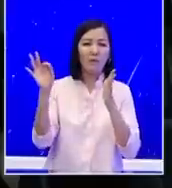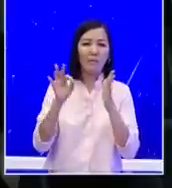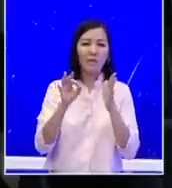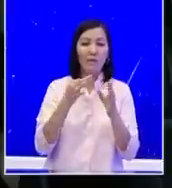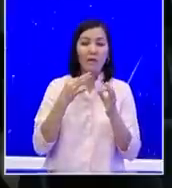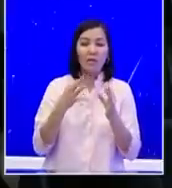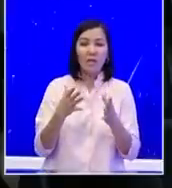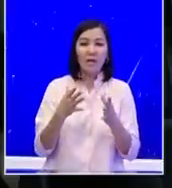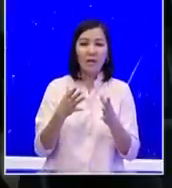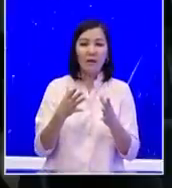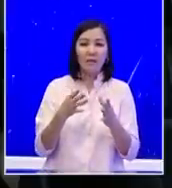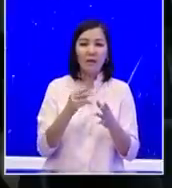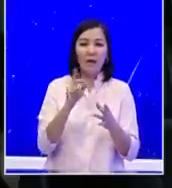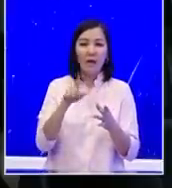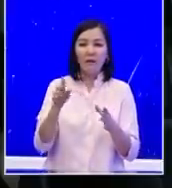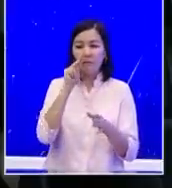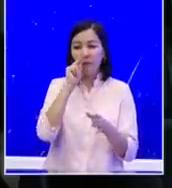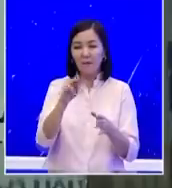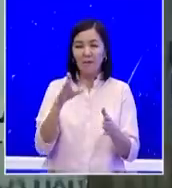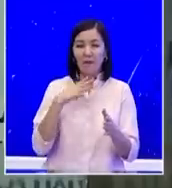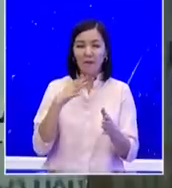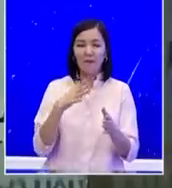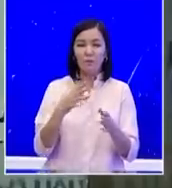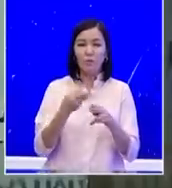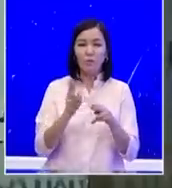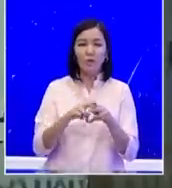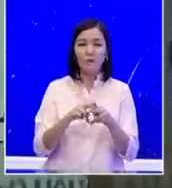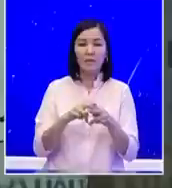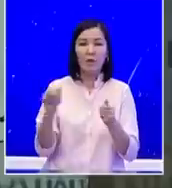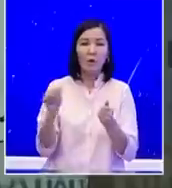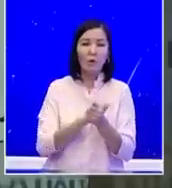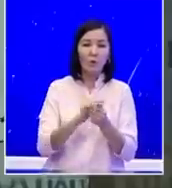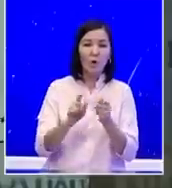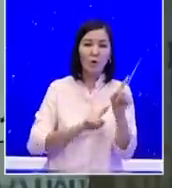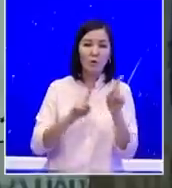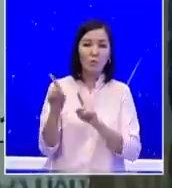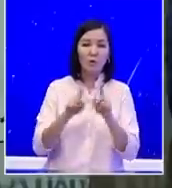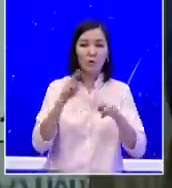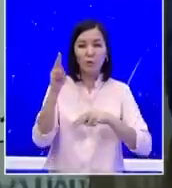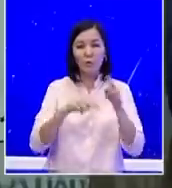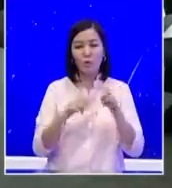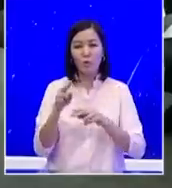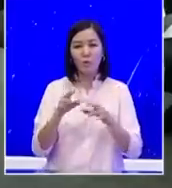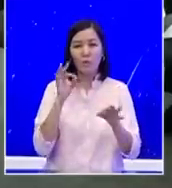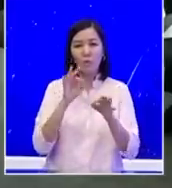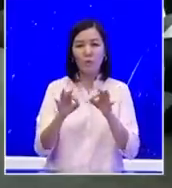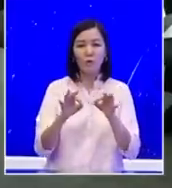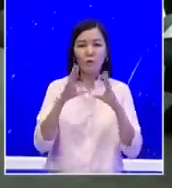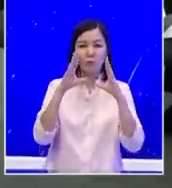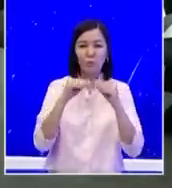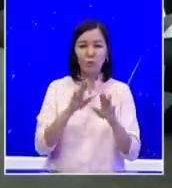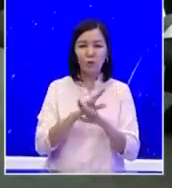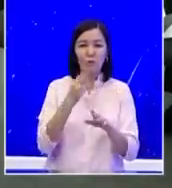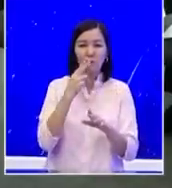қарапайым өрт қауіпсіздігін сақтамауынан дейді мамандар. Яғни құрғақ шөптерді, құрылыс маңында қоқыстарды өртеу, сөндірілмеген